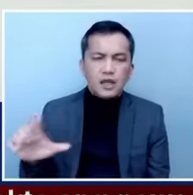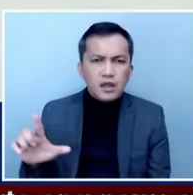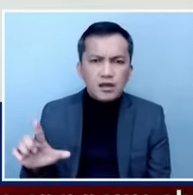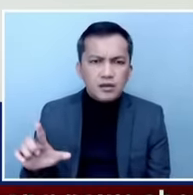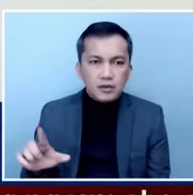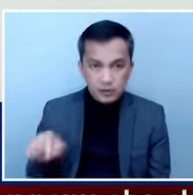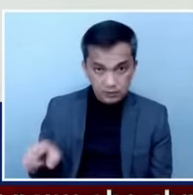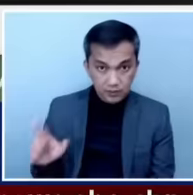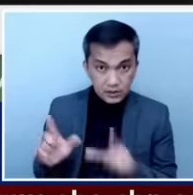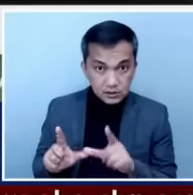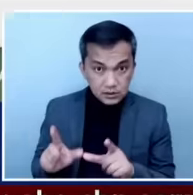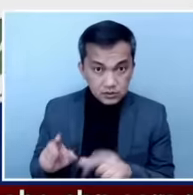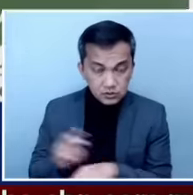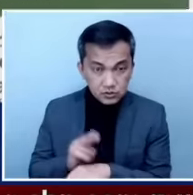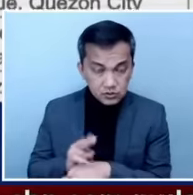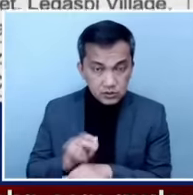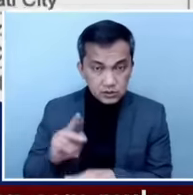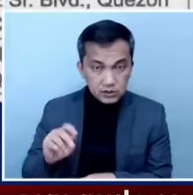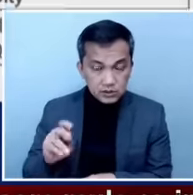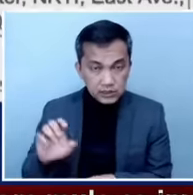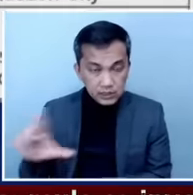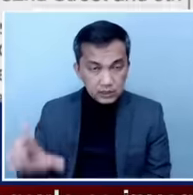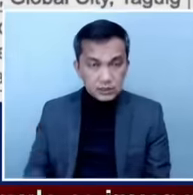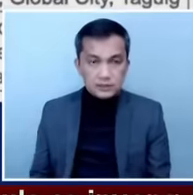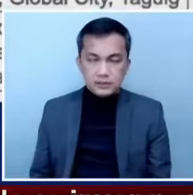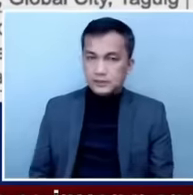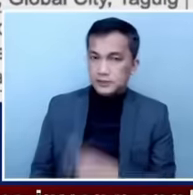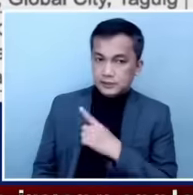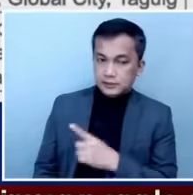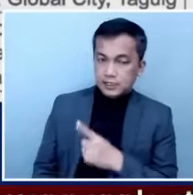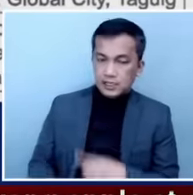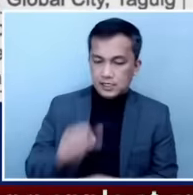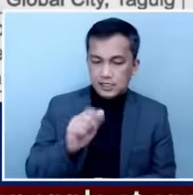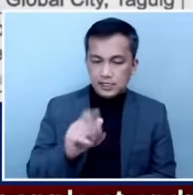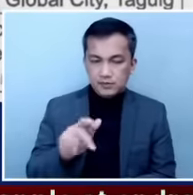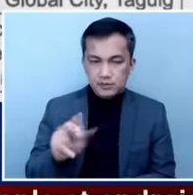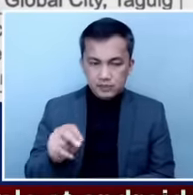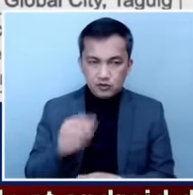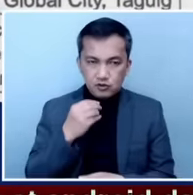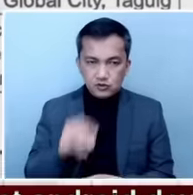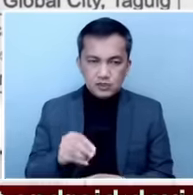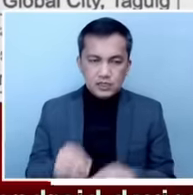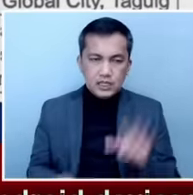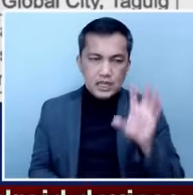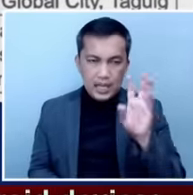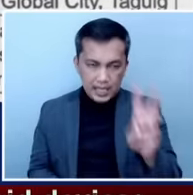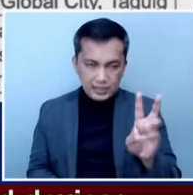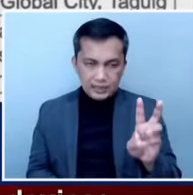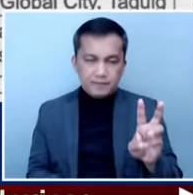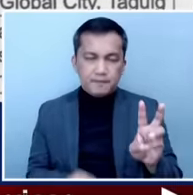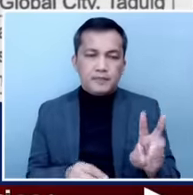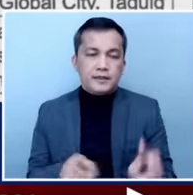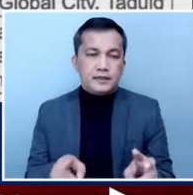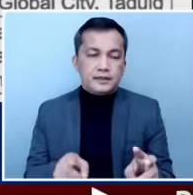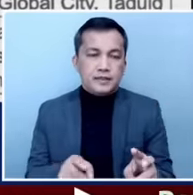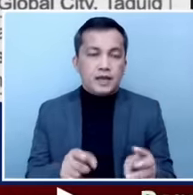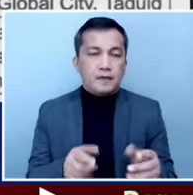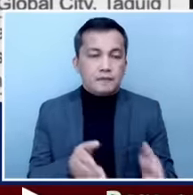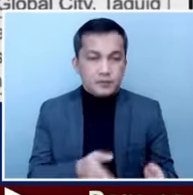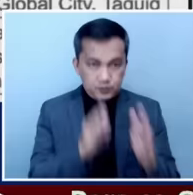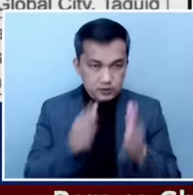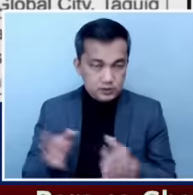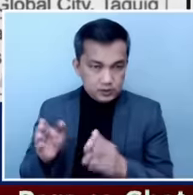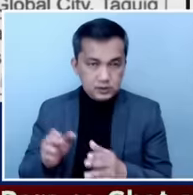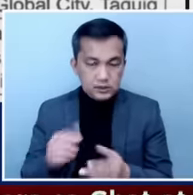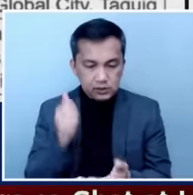License ba sila to use stem cell? Base sa isang administrative order, 6 na pasilidad lang ang accredited ng DOH na magsagawa